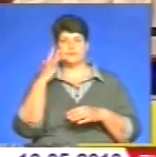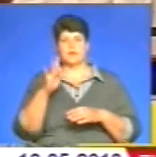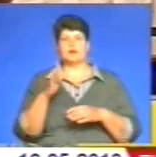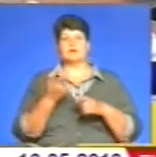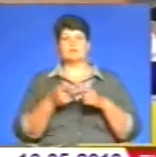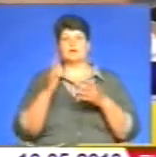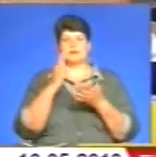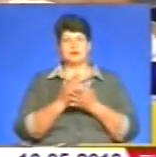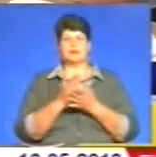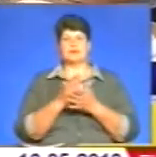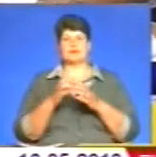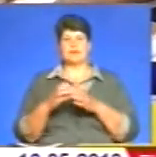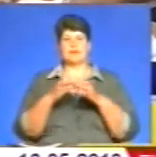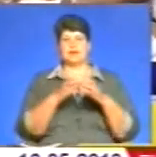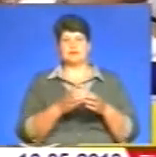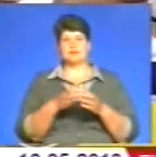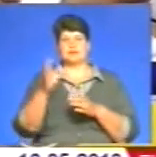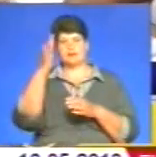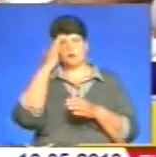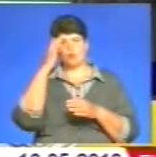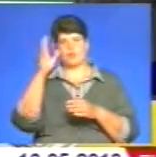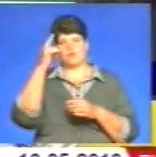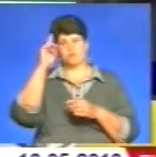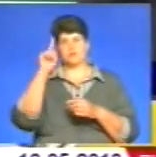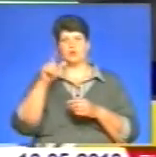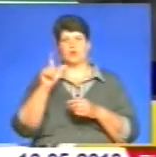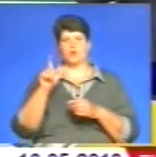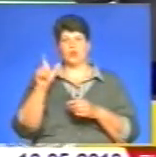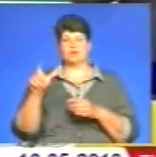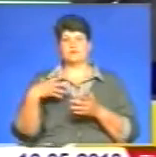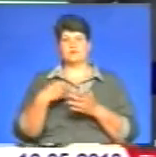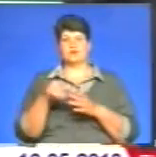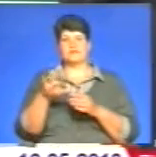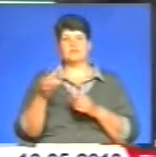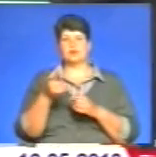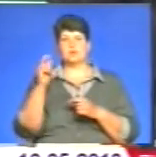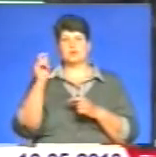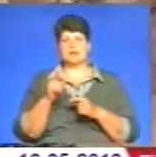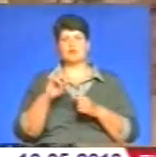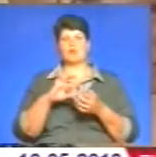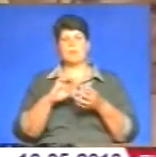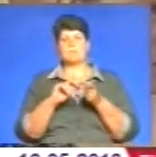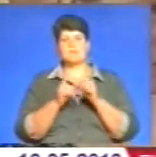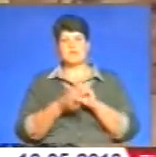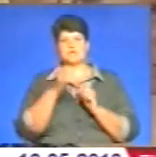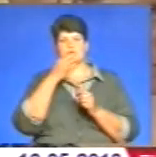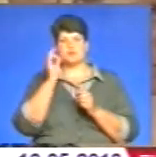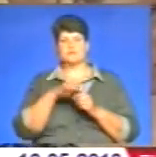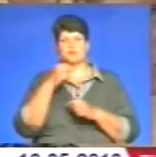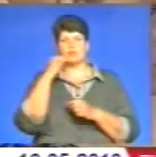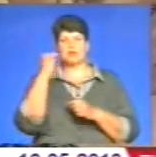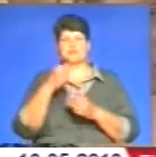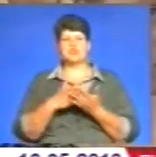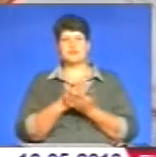Науковій конференції делегати відомі науковці у своїх країнах у Тернопіль приїхали не лише щоб обмінятися досвідом А щоб покращити